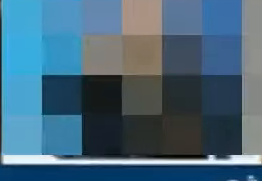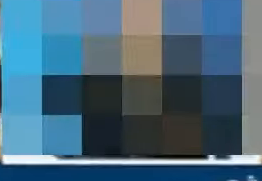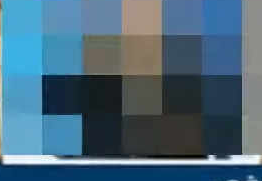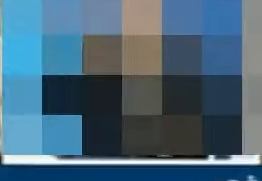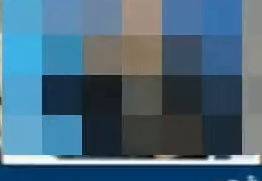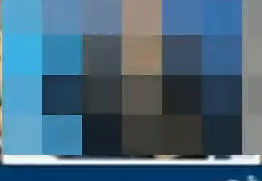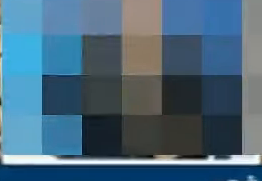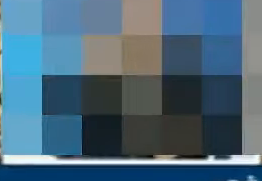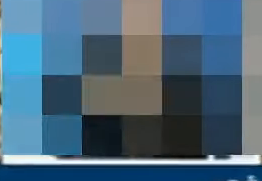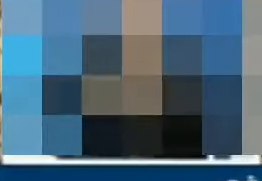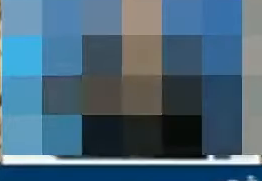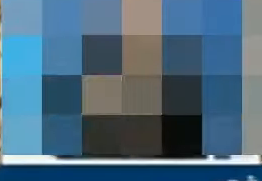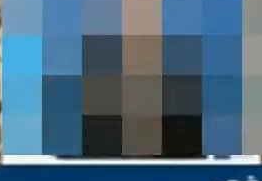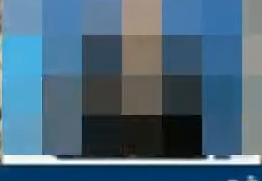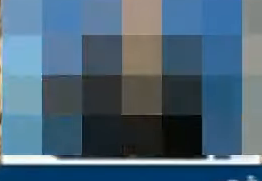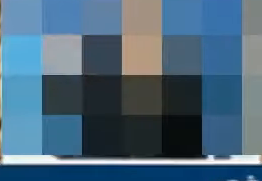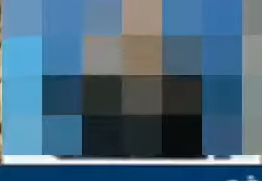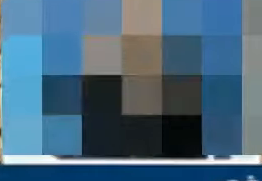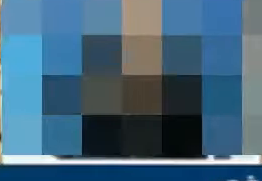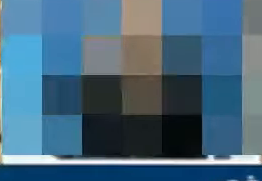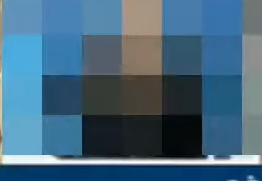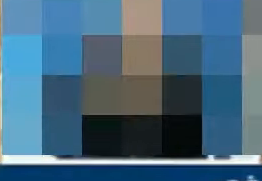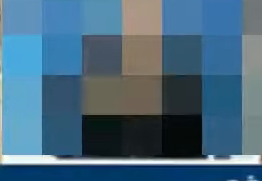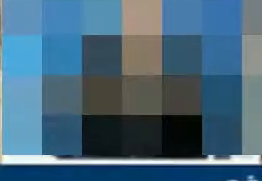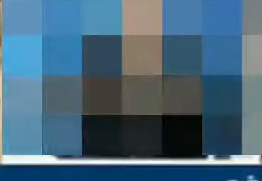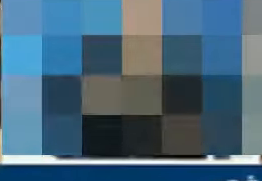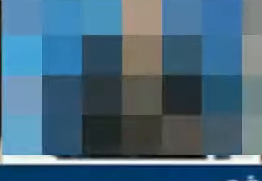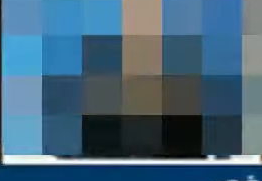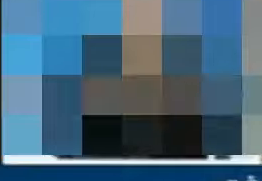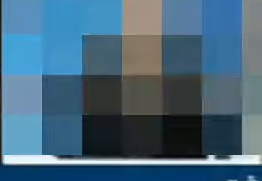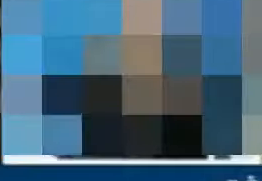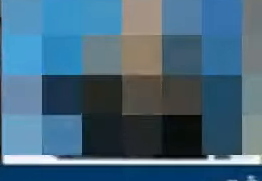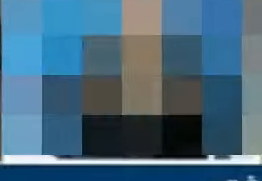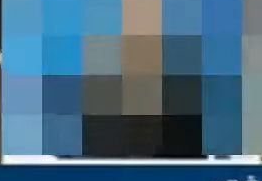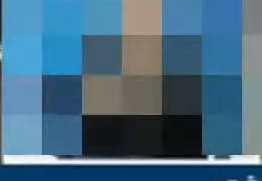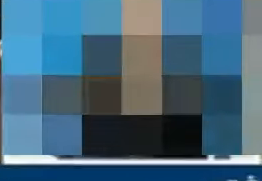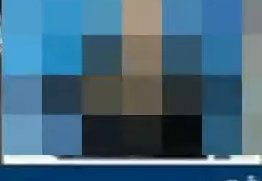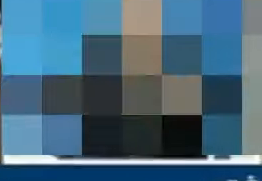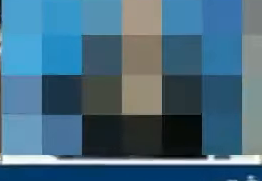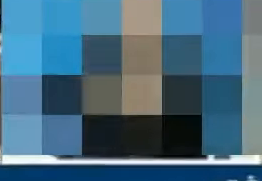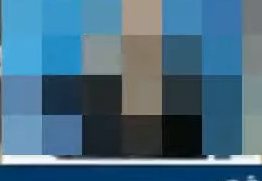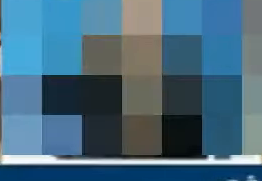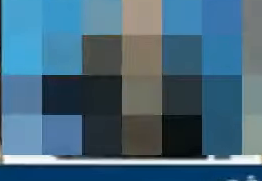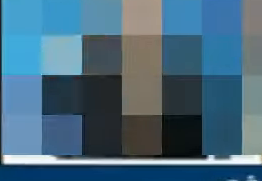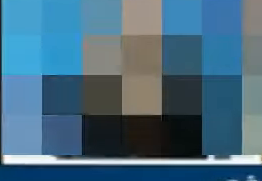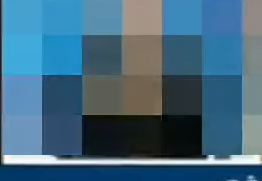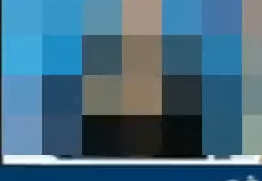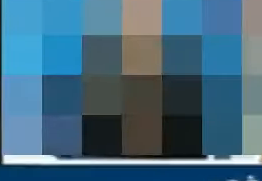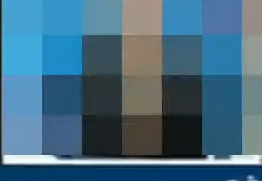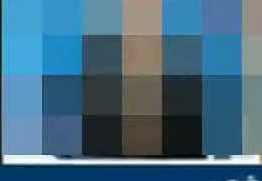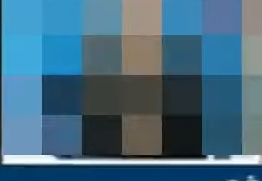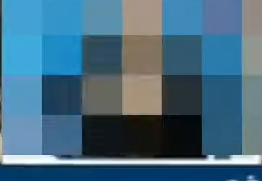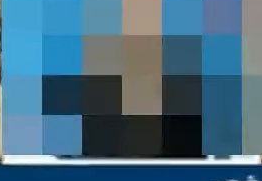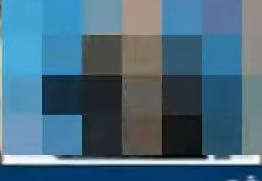قد أعلنت هذا الأسبوع العثور على مئات الجثث في مقابر جماعية في مستشفى ناصر وسط قطاع غزة ومستشفى